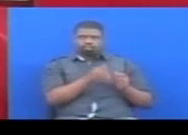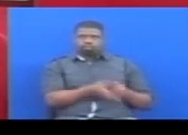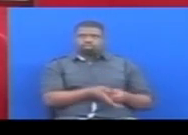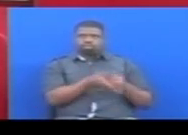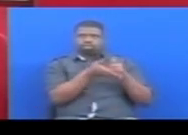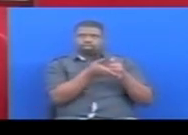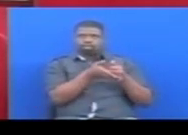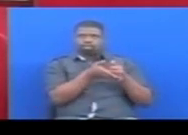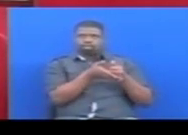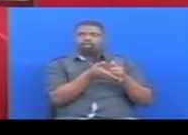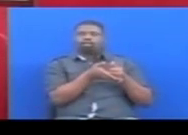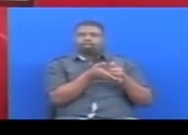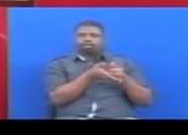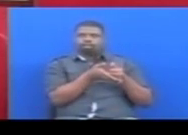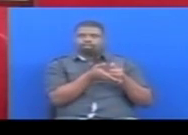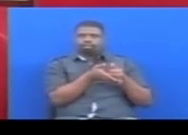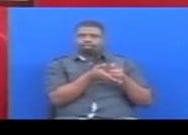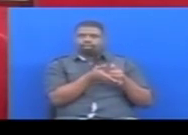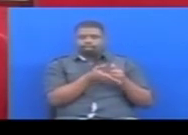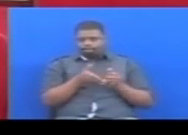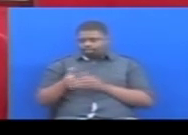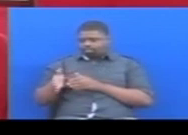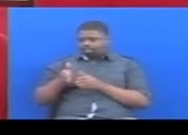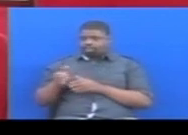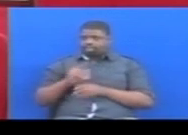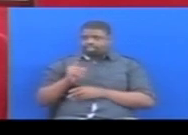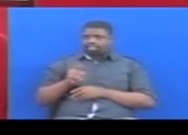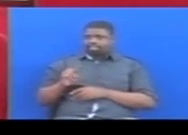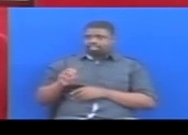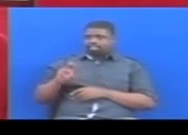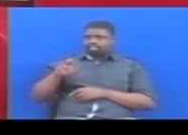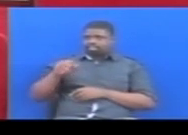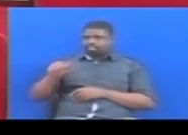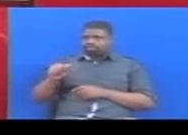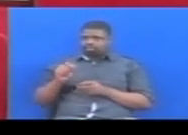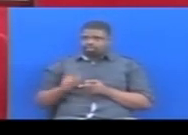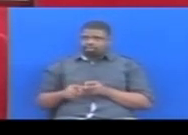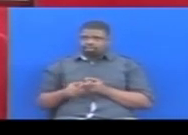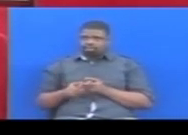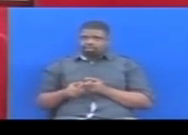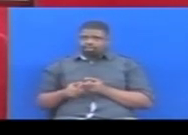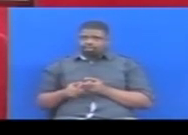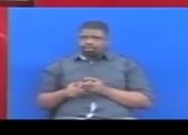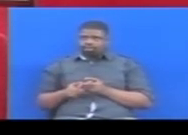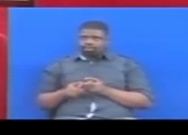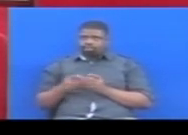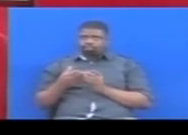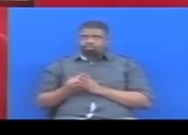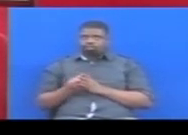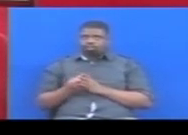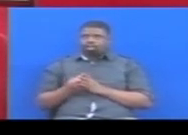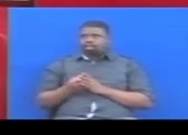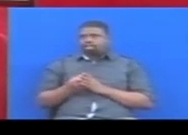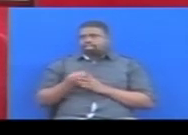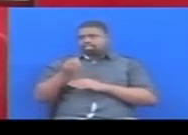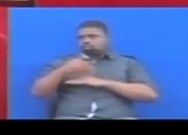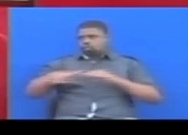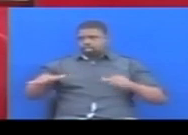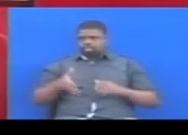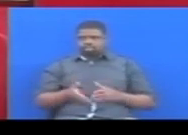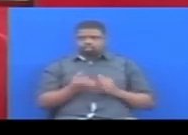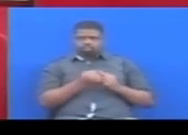kujenga mabwawa kando kando mwa ziwa pamoja na keji ziwani ili